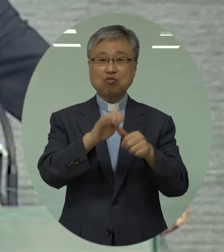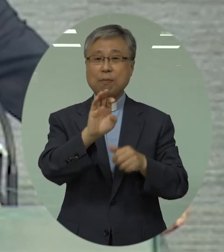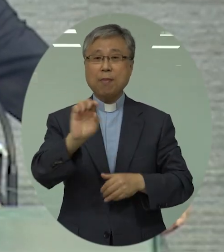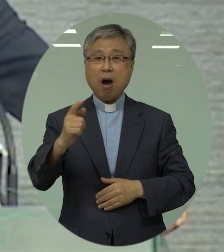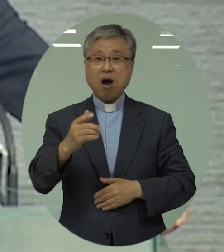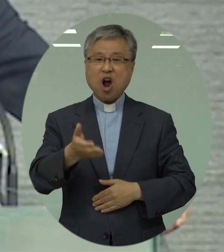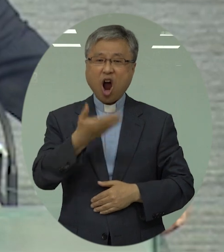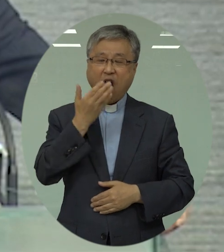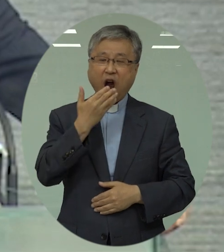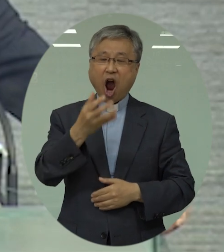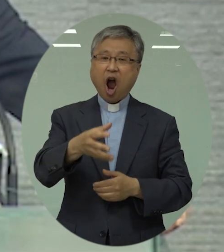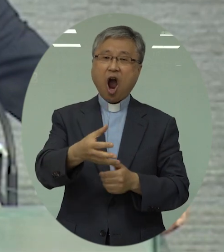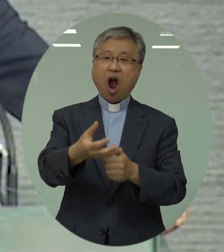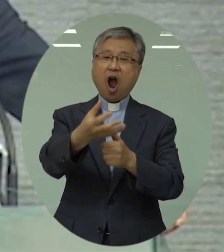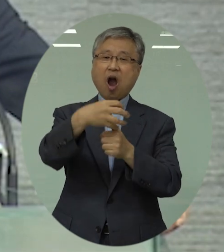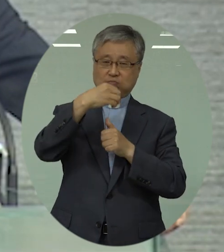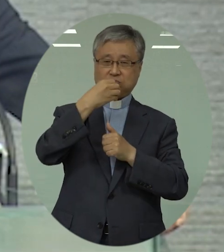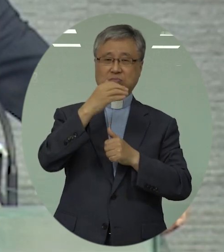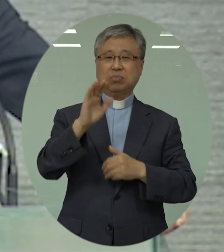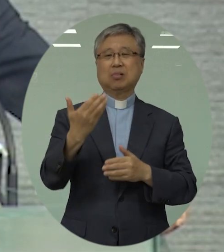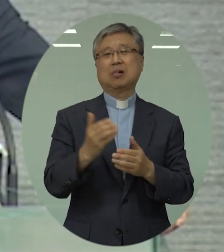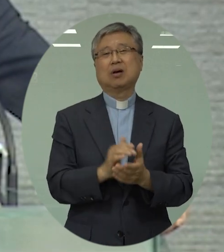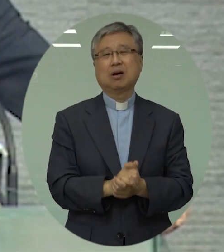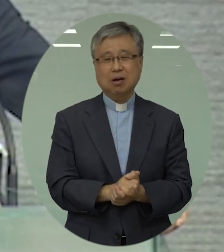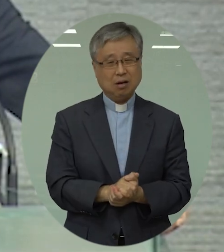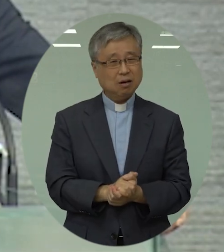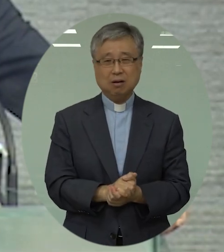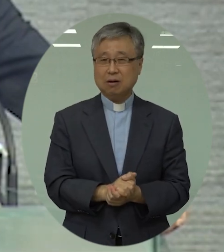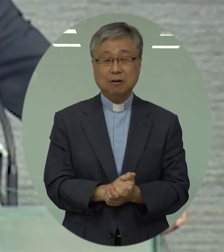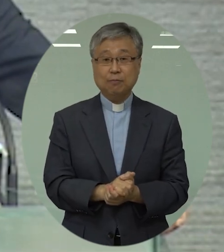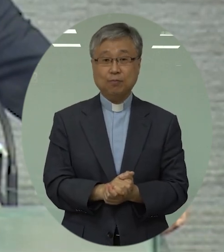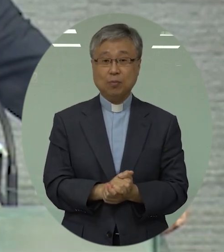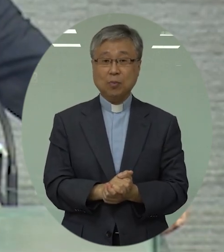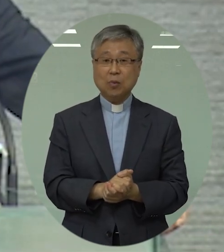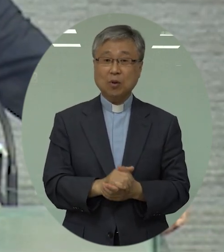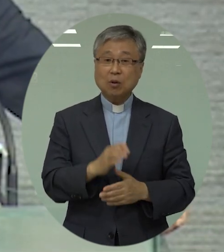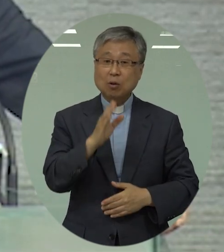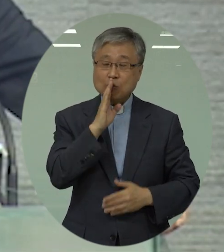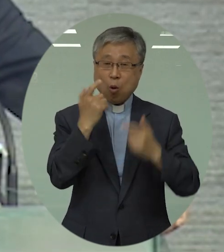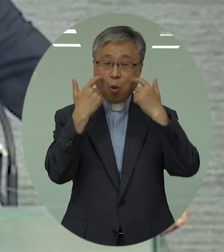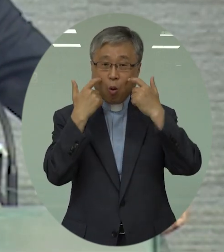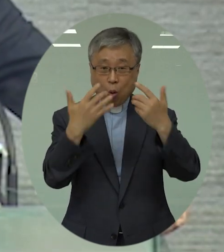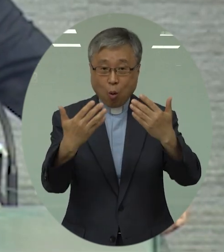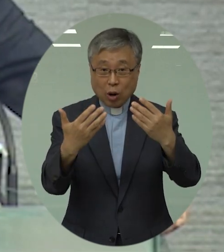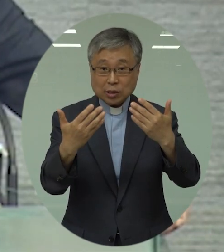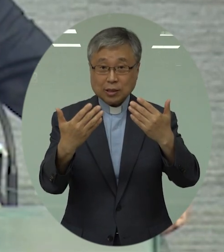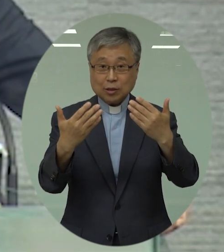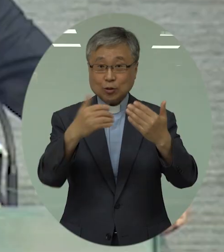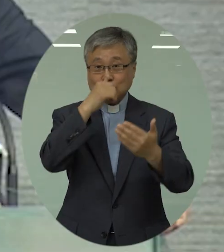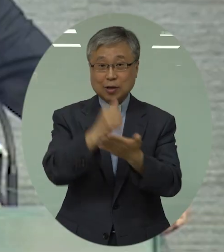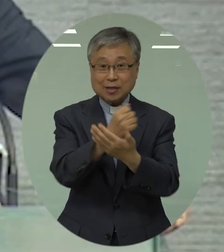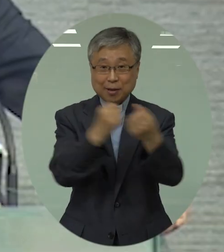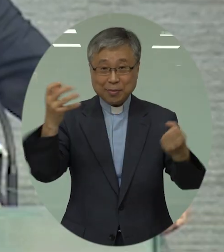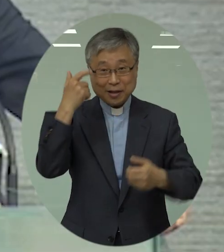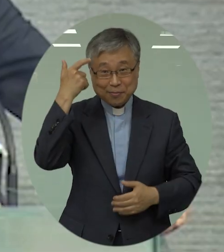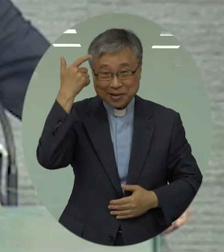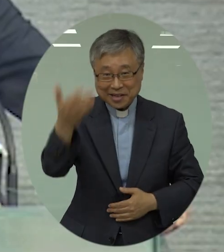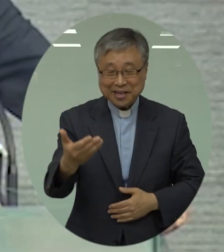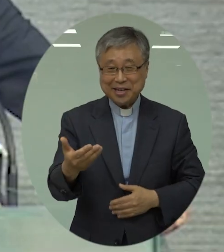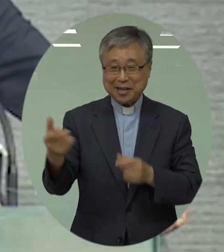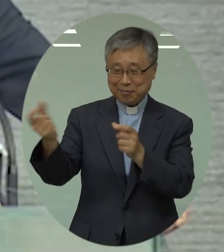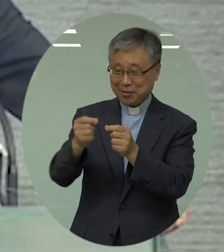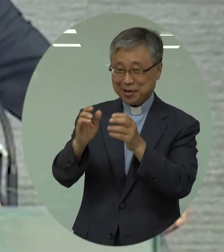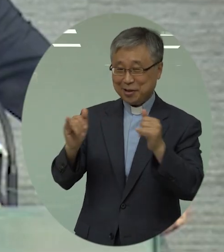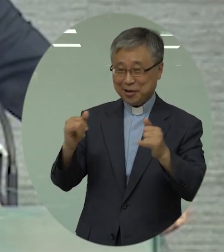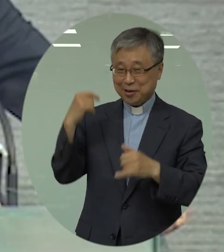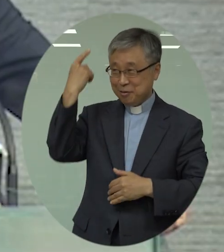다 먹이가 되는 거예요. 구원파에 먹이가 되는 거예요. 확실히 죄사함 받으셨습니까? 옆에